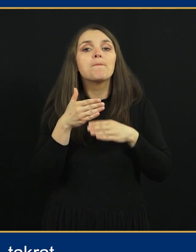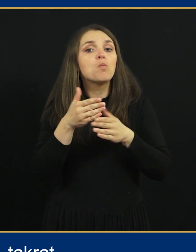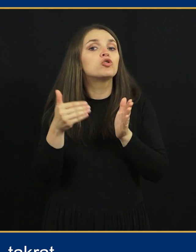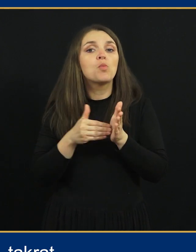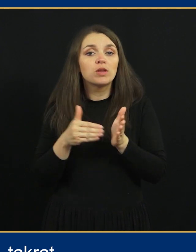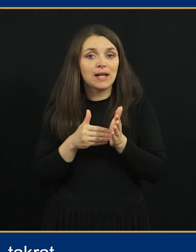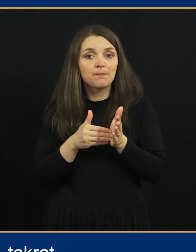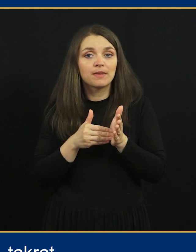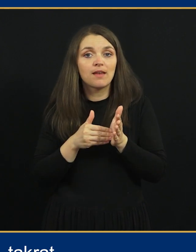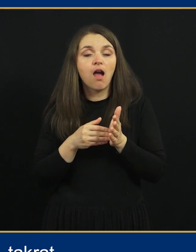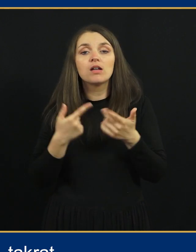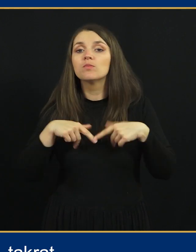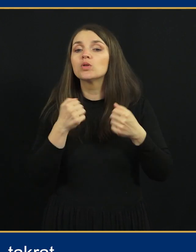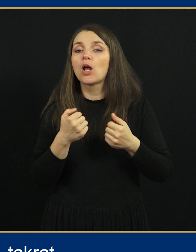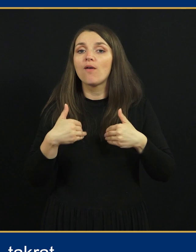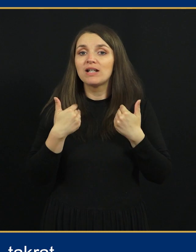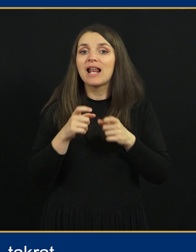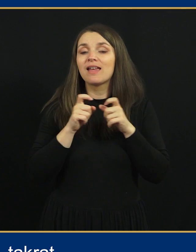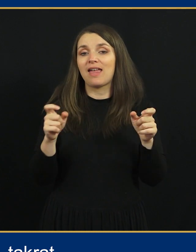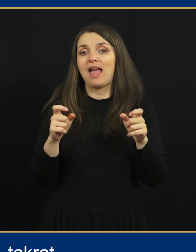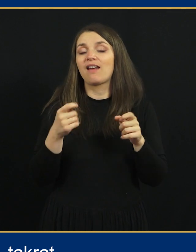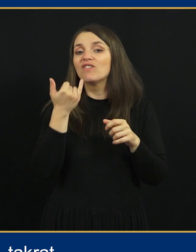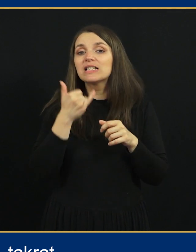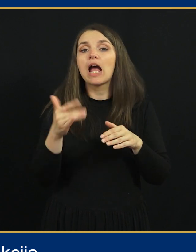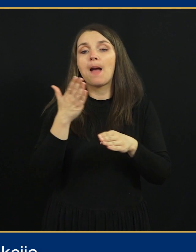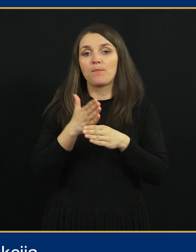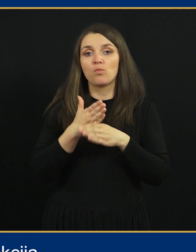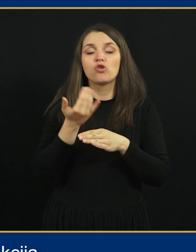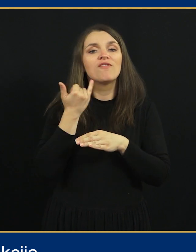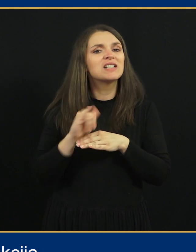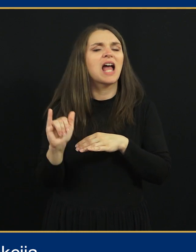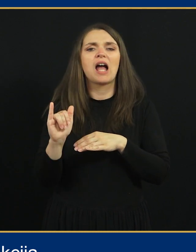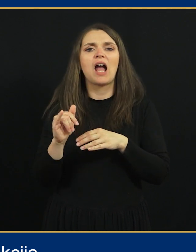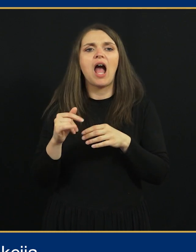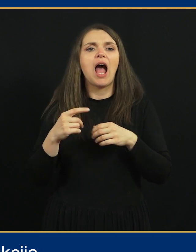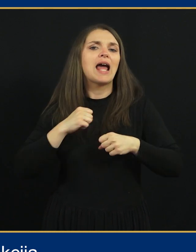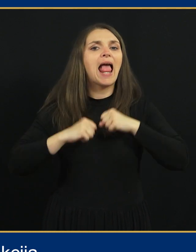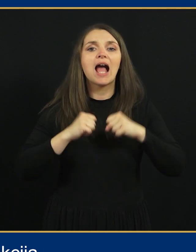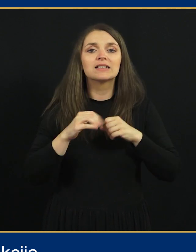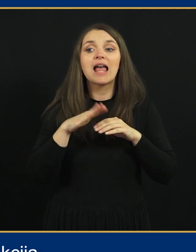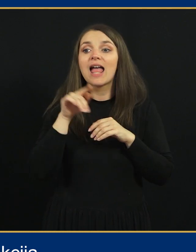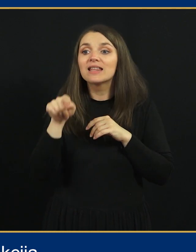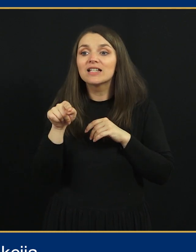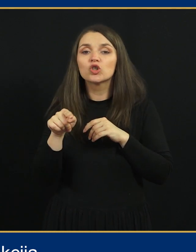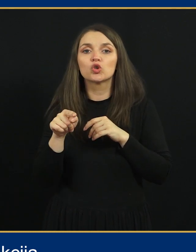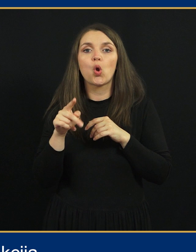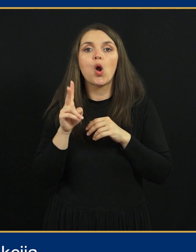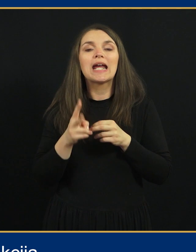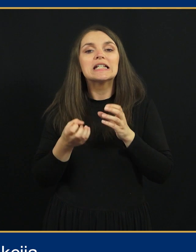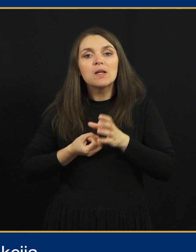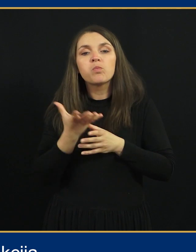takrat, ko bo ta pomoč potrebna, smo zelo veseli, kajti vsaka pomoč, vsaka reakcija na